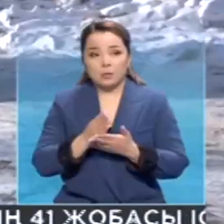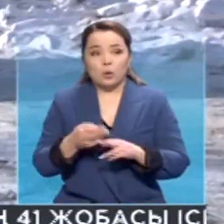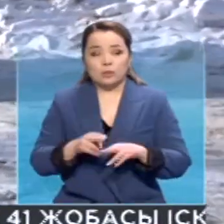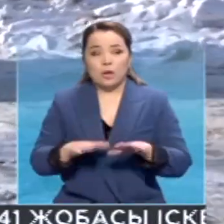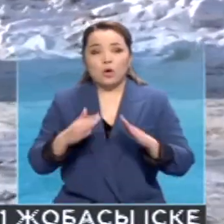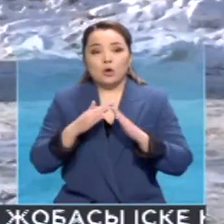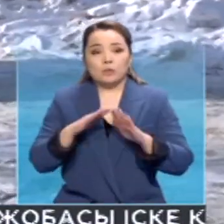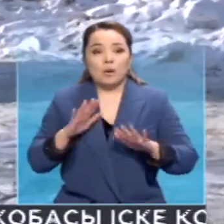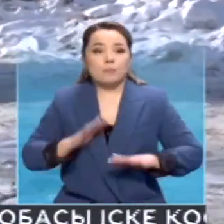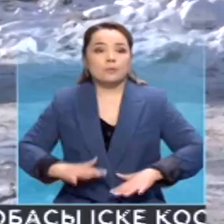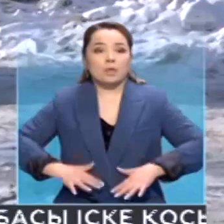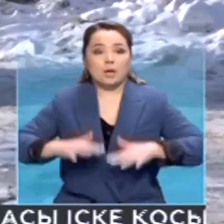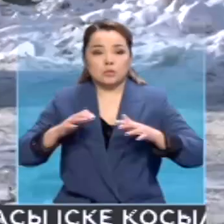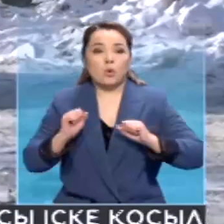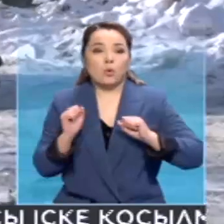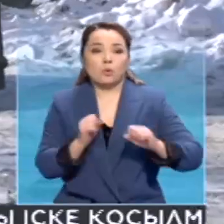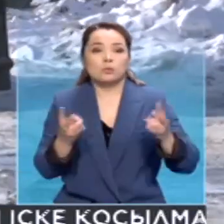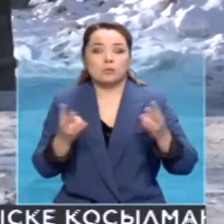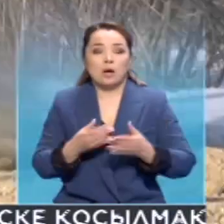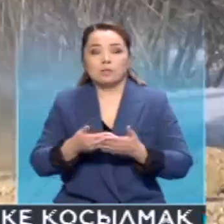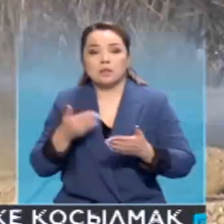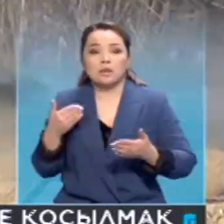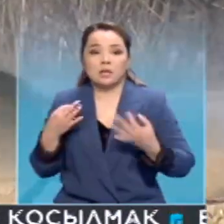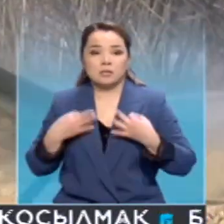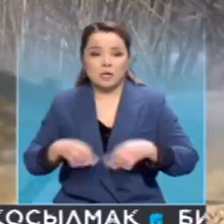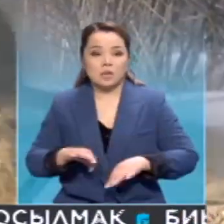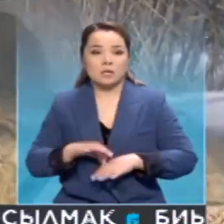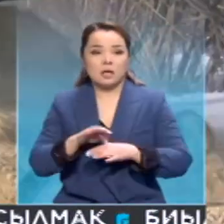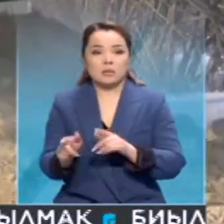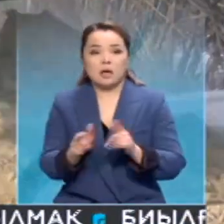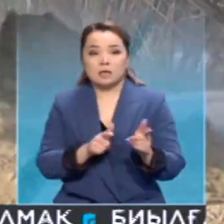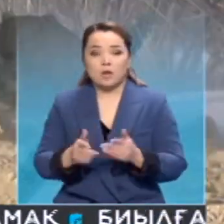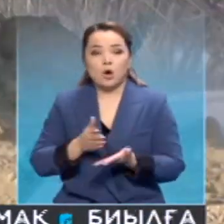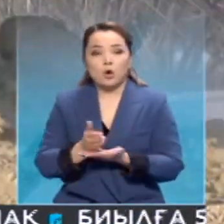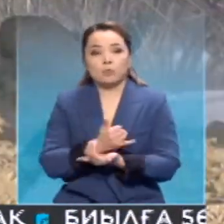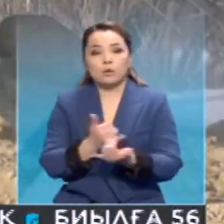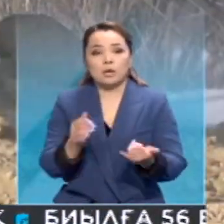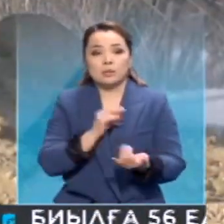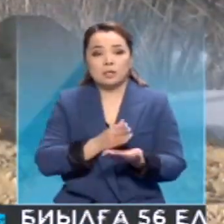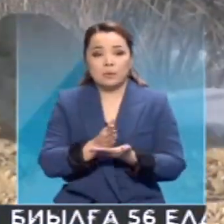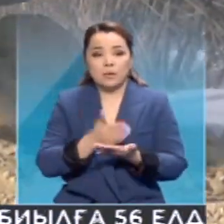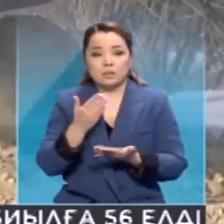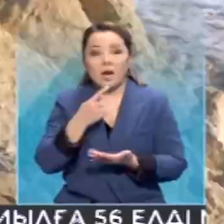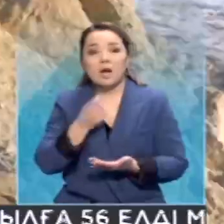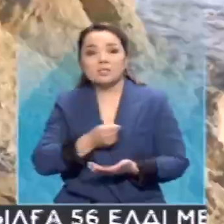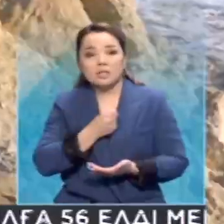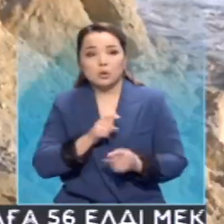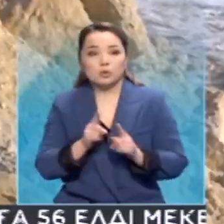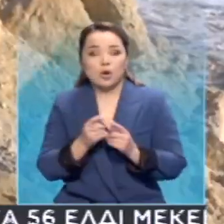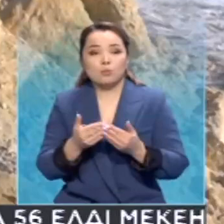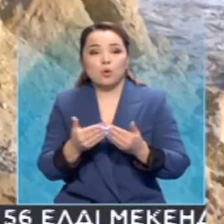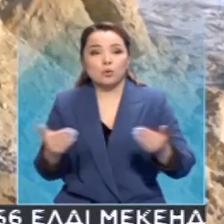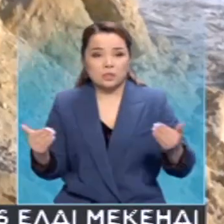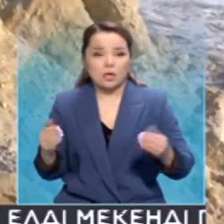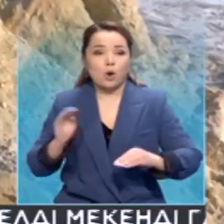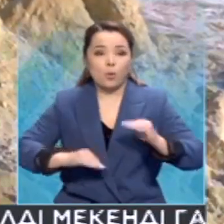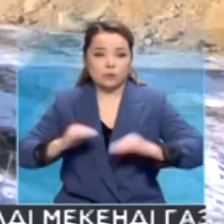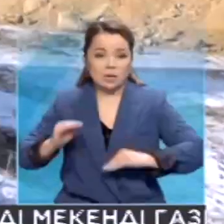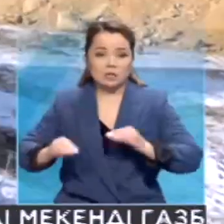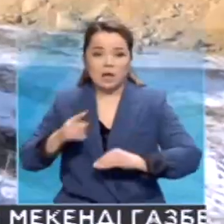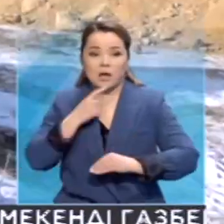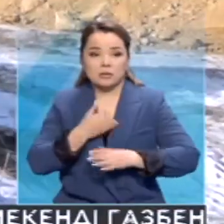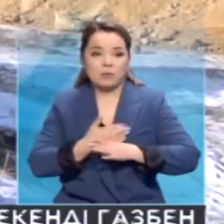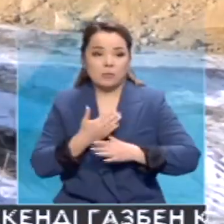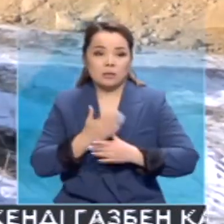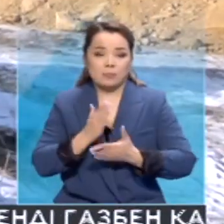жерлердегі үйлерді тасқын судан қорғау үшін алдын ала дайындық жұмыстар басталды. Коммуналдық қызмет мамандары мен әскерилер бөгеттер орнатып жатыр. Жыл